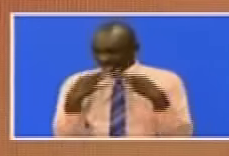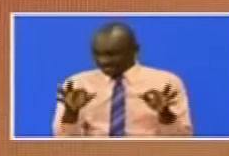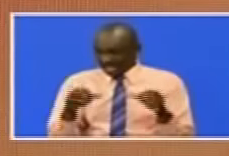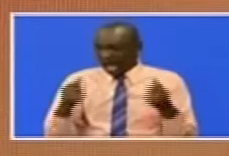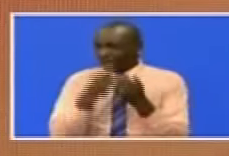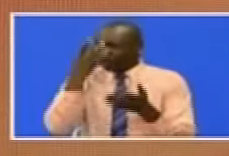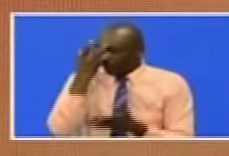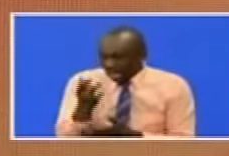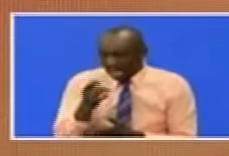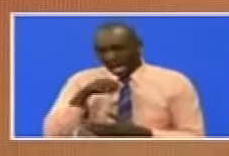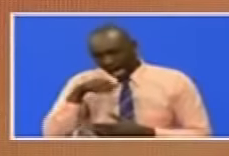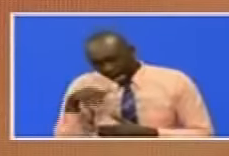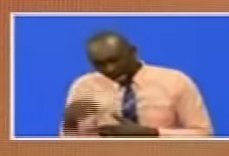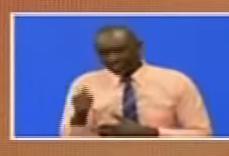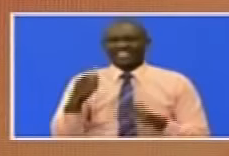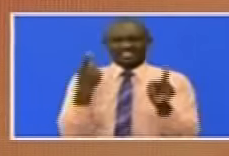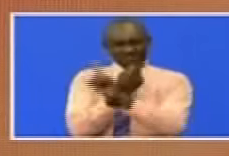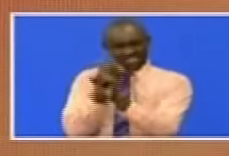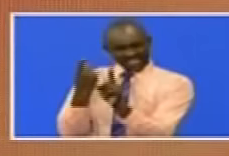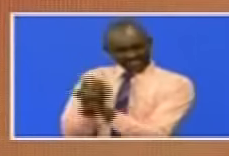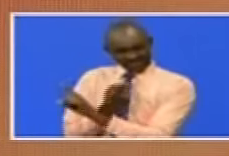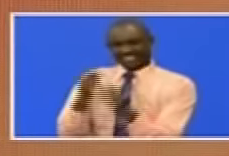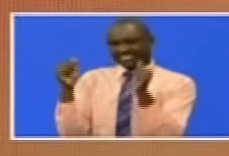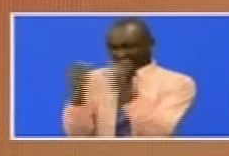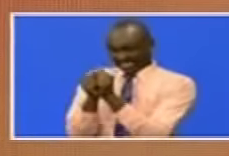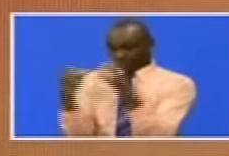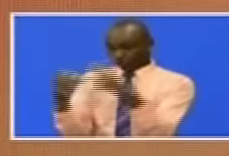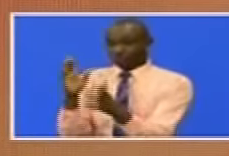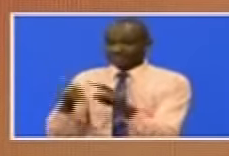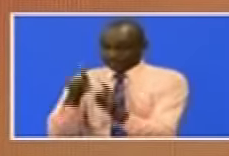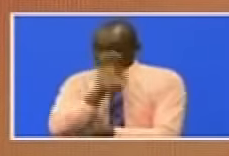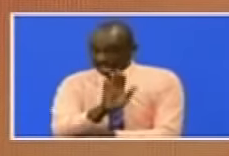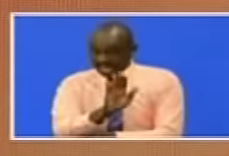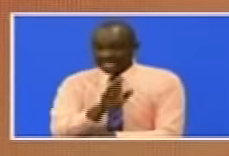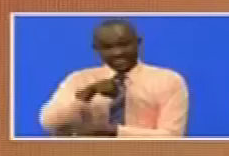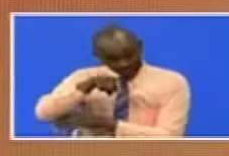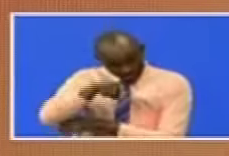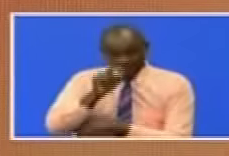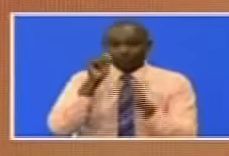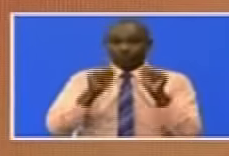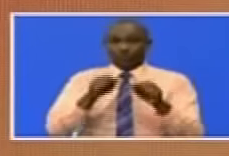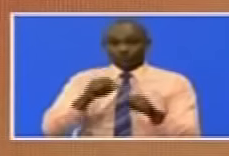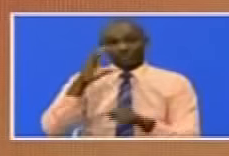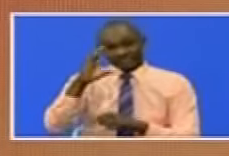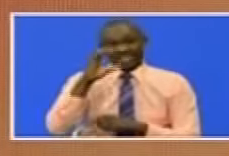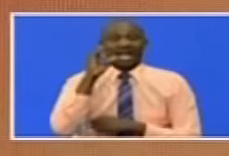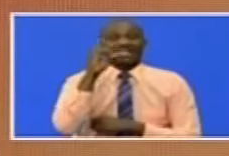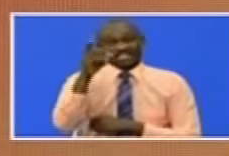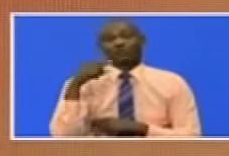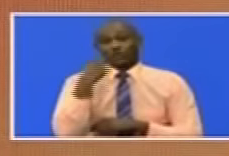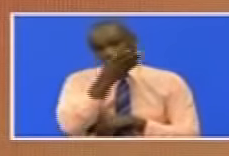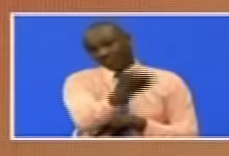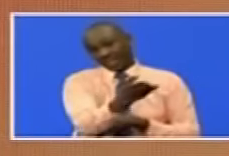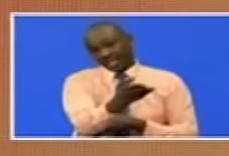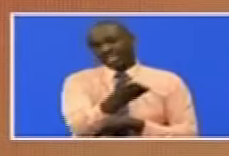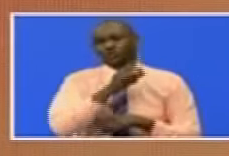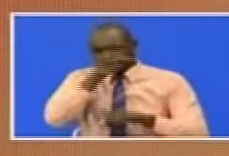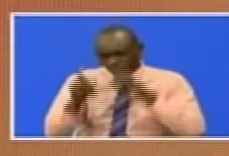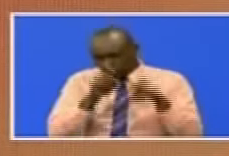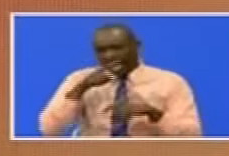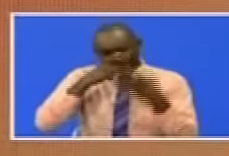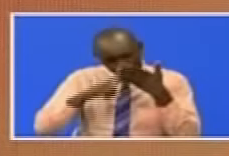huku waandishi wa mtandaoni 10 maarufu bloggers wakitarajiwa kufika katika makao ya upelelezi CID kuhojiwa